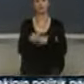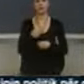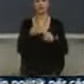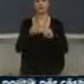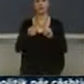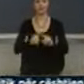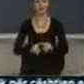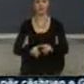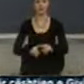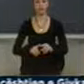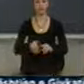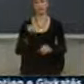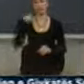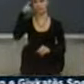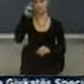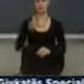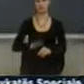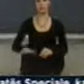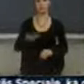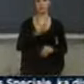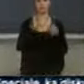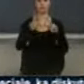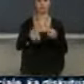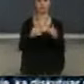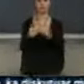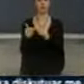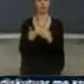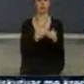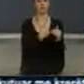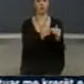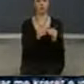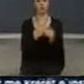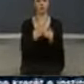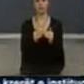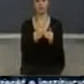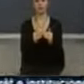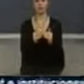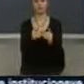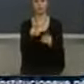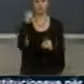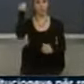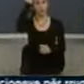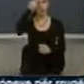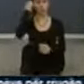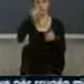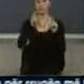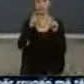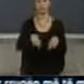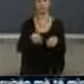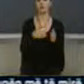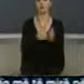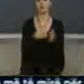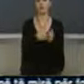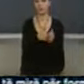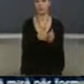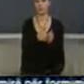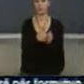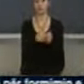Besoj se ne të gjithë jemi të agorët se Kosovës si duhet një qasi e re